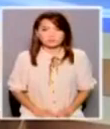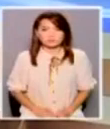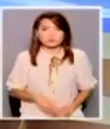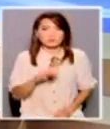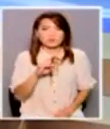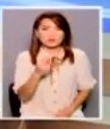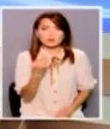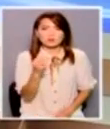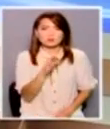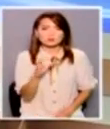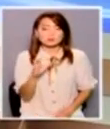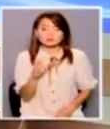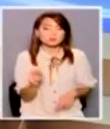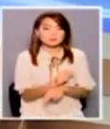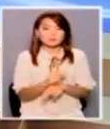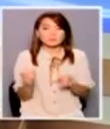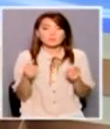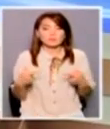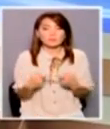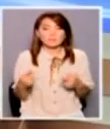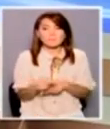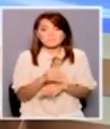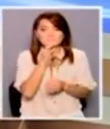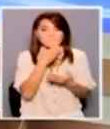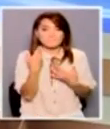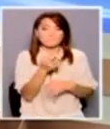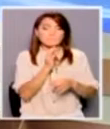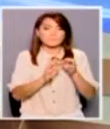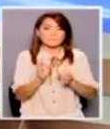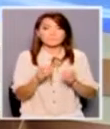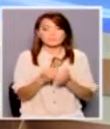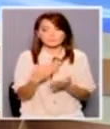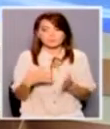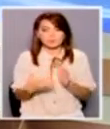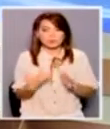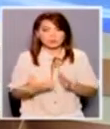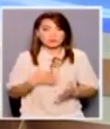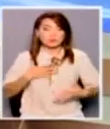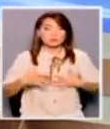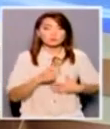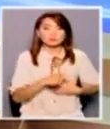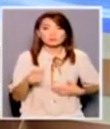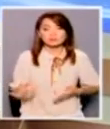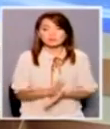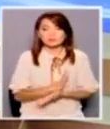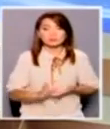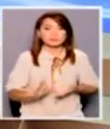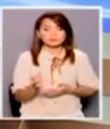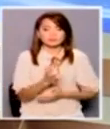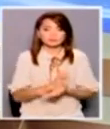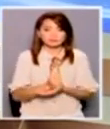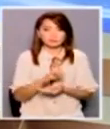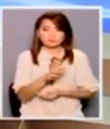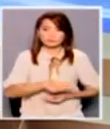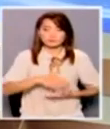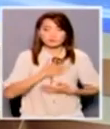Парадокс COVID-19-дан емдейтін ақты дәрі жоқ. Ал дәріханаларда дәрі дефицит. Дүрліккен жұрт тегін дәріге талас.